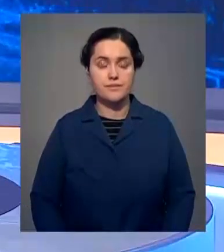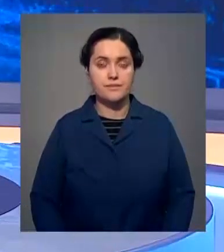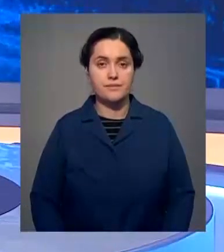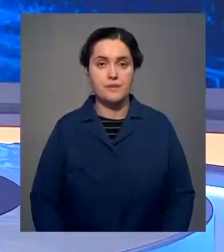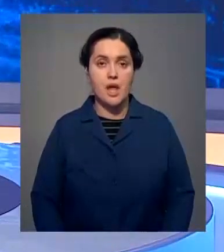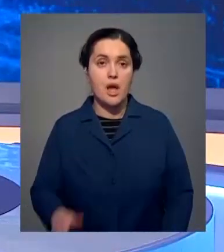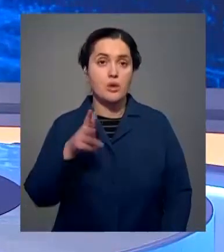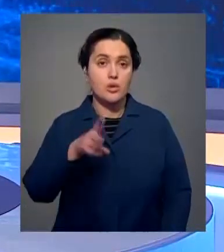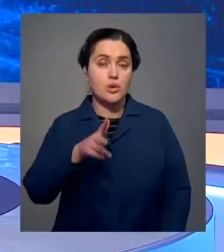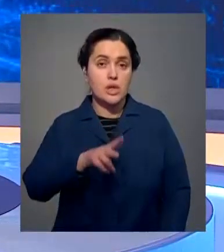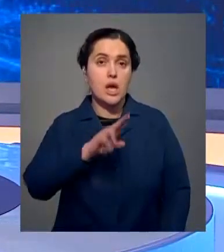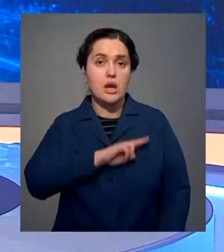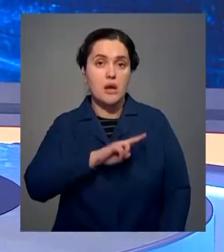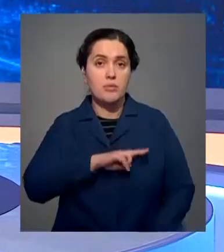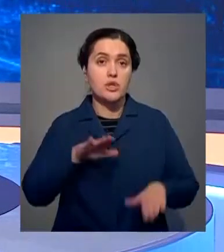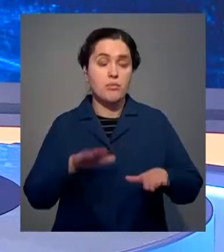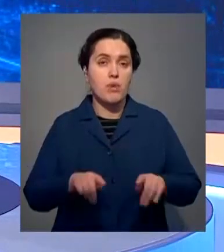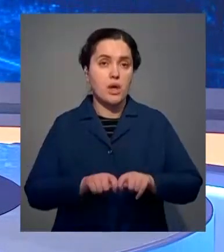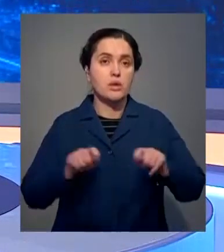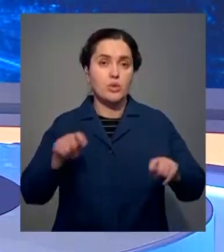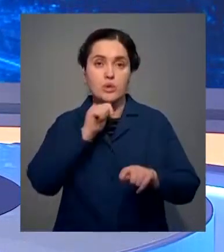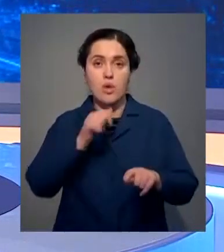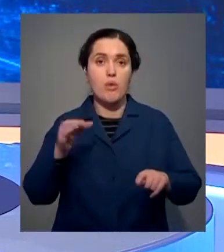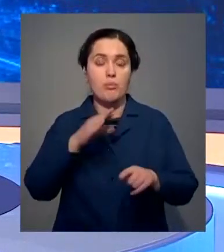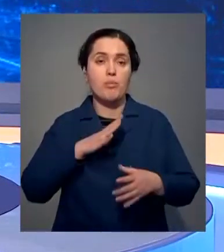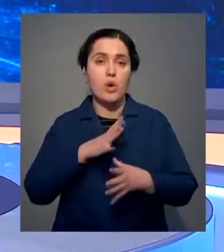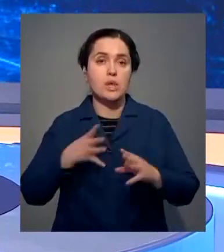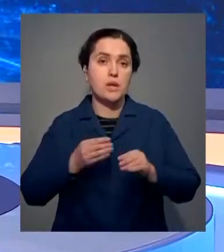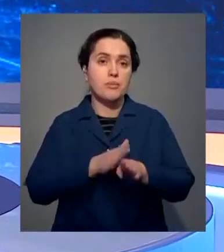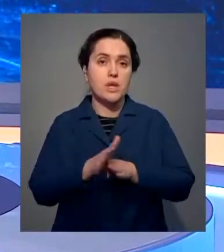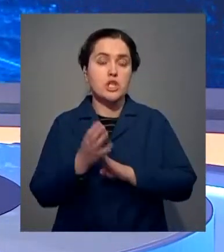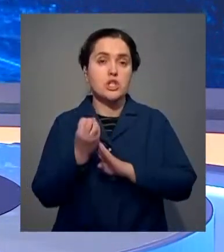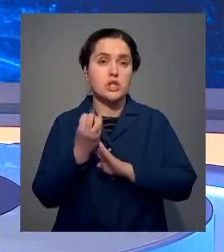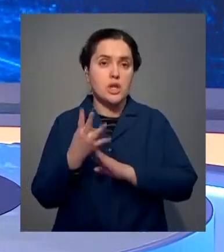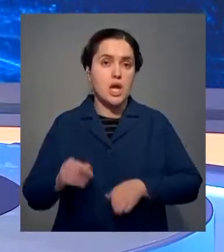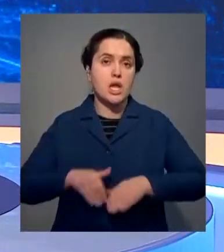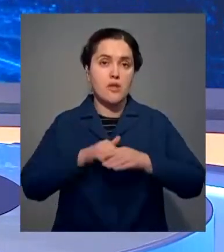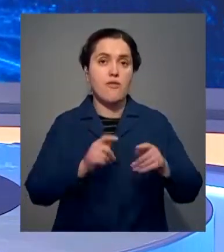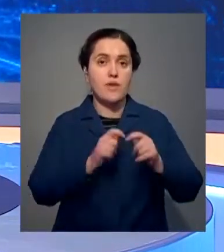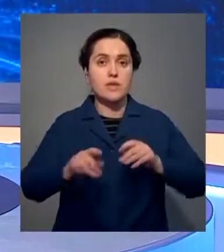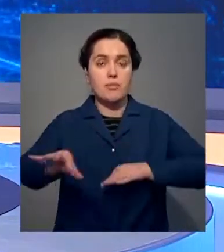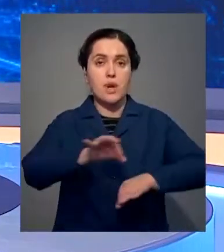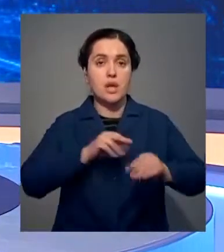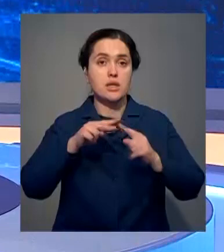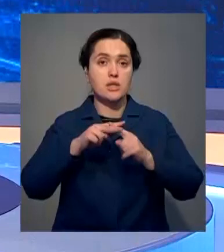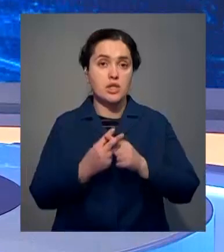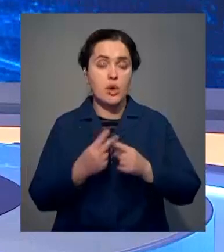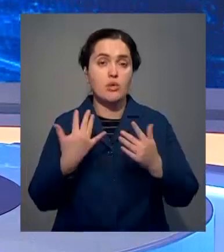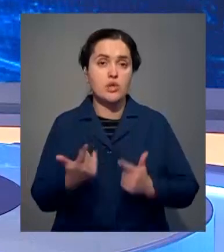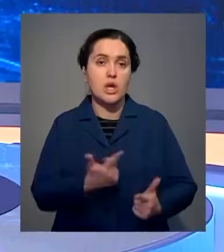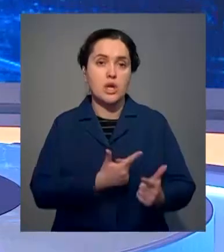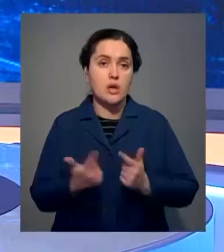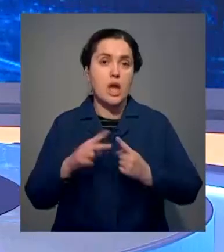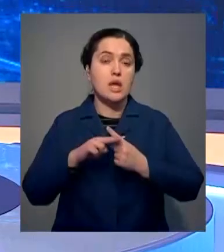Больше 3000 рабочих мест создадут в Кустанайской области по итогам реализации 14 инвестпроектов. Часть предприятий уже введена в